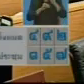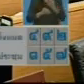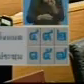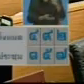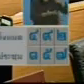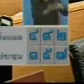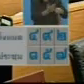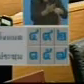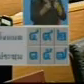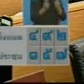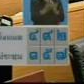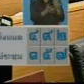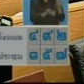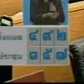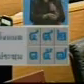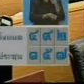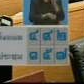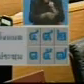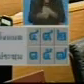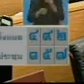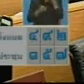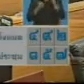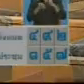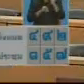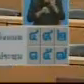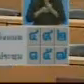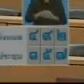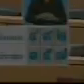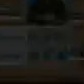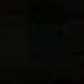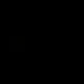ครงการแล้วแต่ยังไม่ได้รับการชำระเงินครับขอบคุณครับ เชิญท่านสุนทร